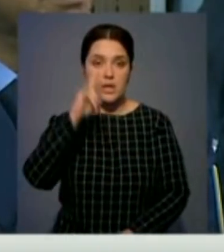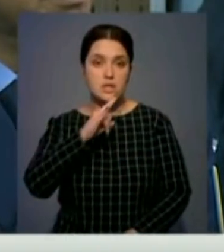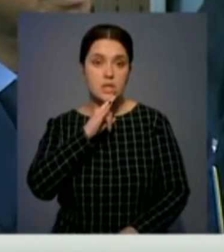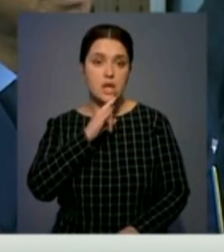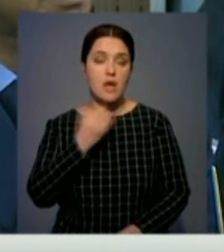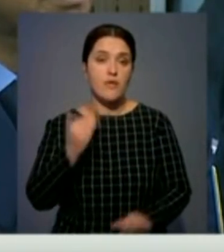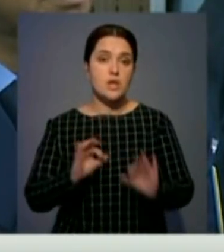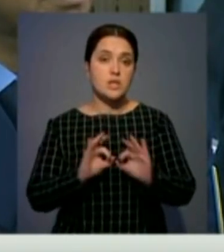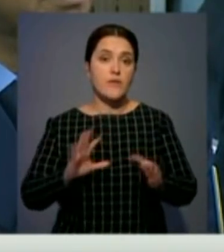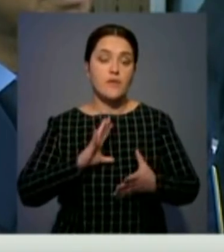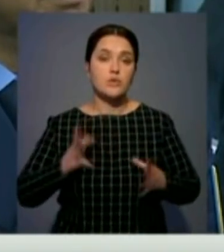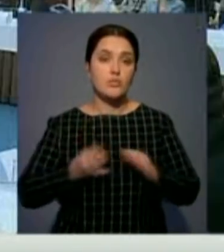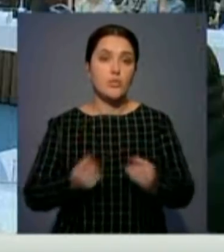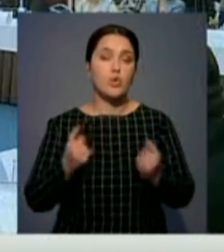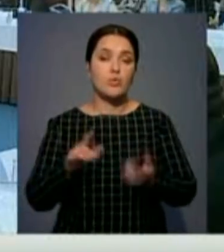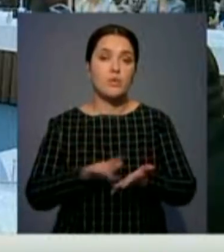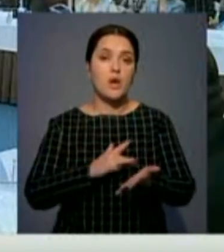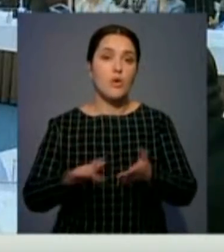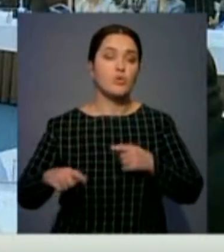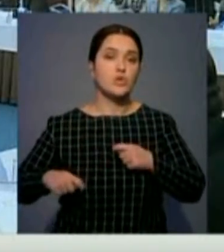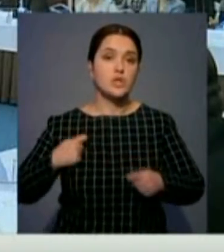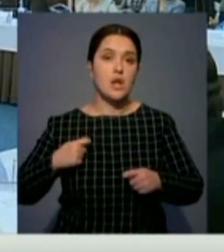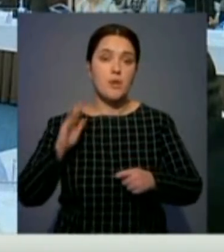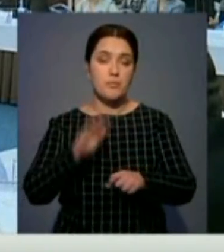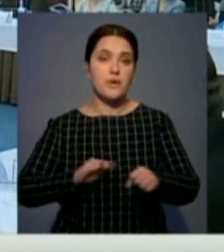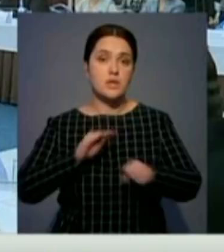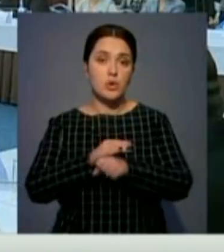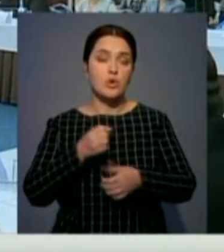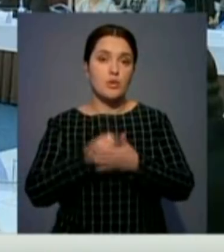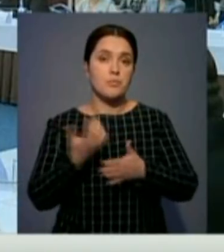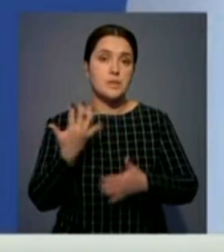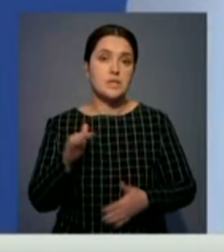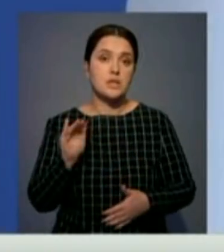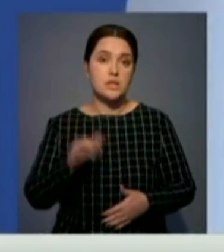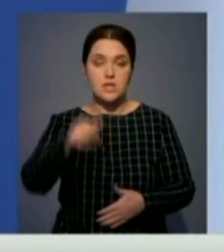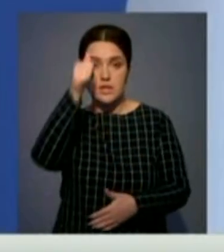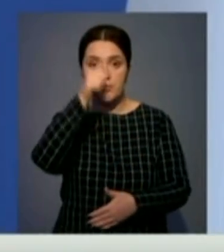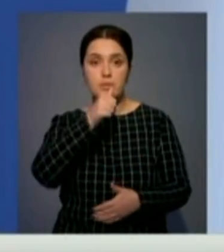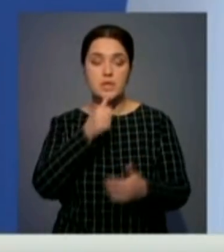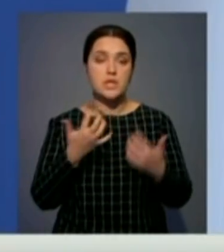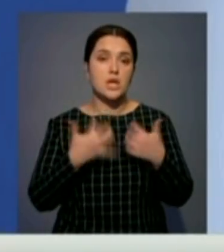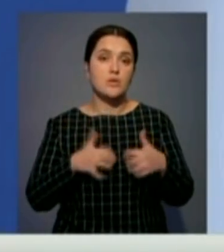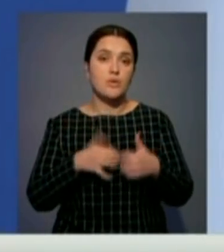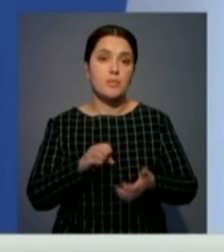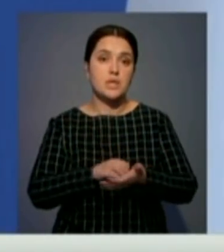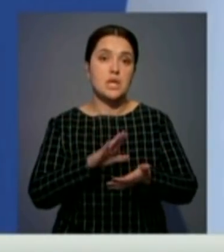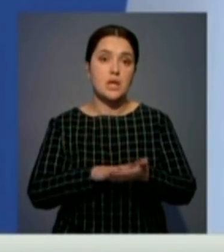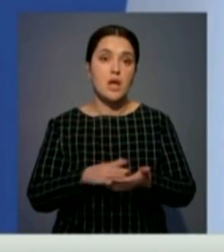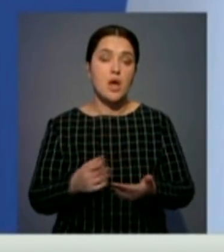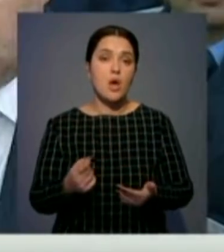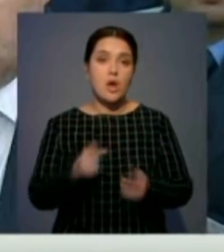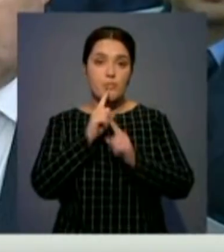Кайрат Кожамжаров. По его словам, сумму крупного ущерба собираются повысить до 50 тысяч месячных расчетных